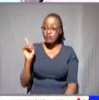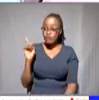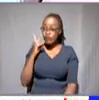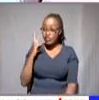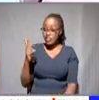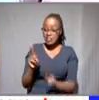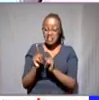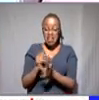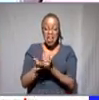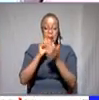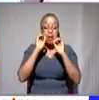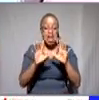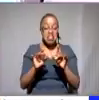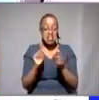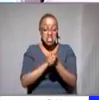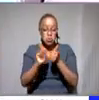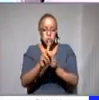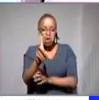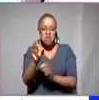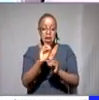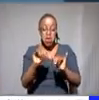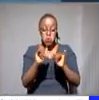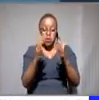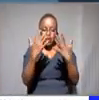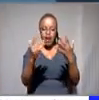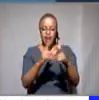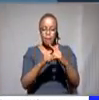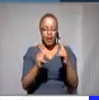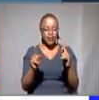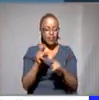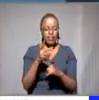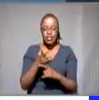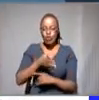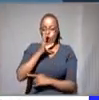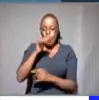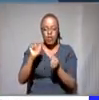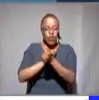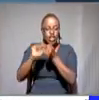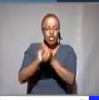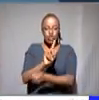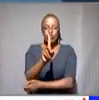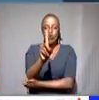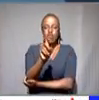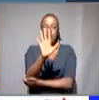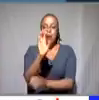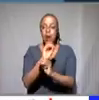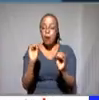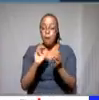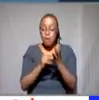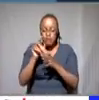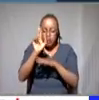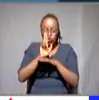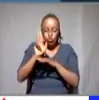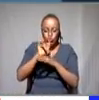makoragwo magĩka virus ĩno. Ũgwĩthamba moko maku, no maĩ macio matikũruta virus ĩno thĩinĩ wa moko maku, no nginya ũkorwo ũkĩhũthĩra